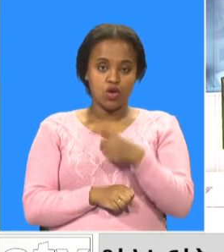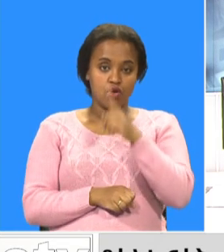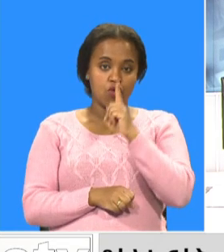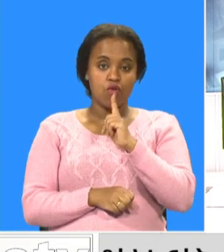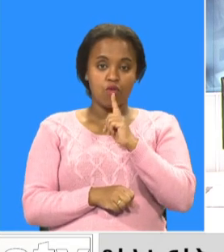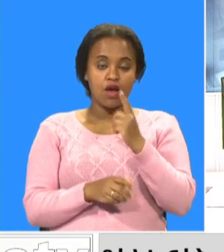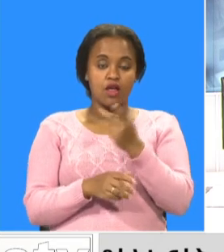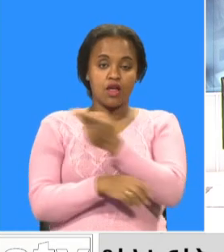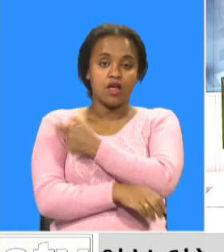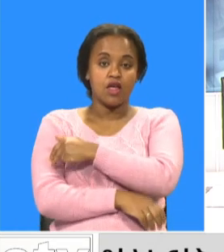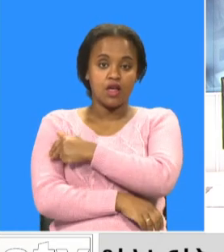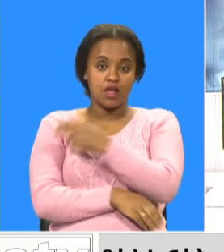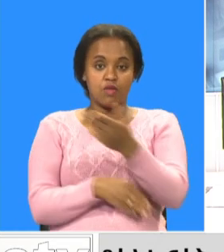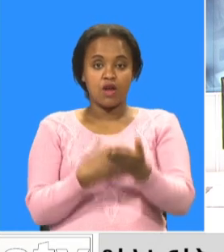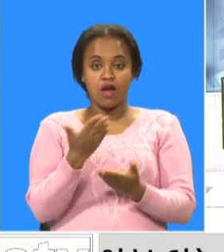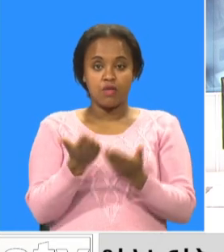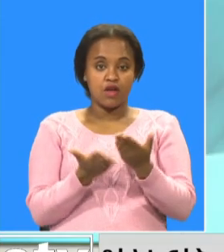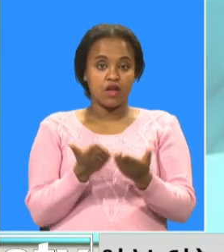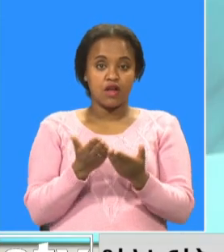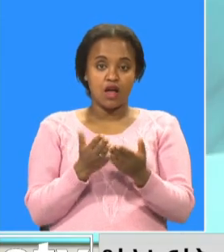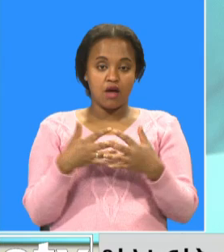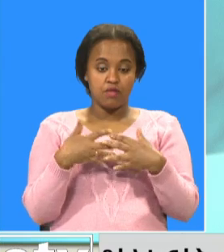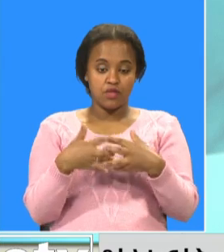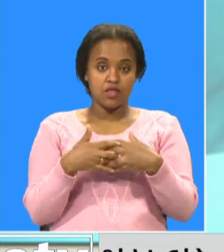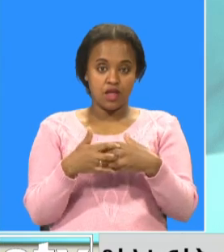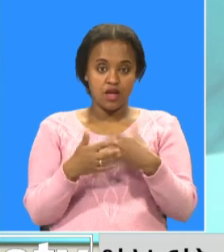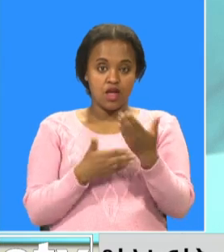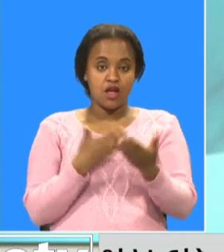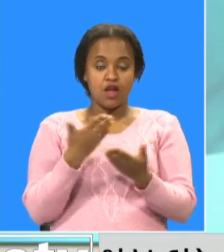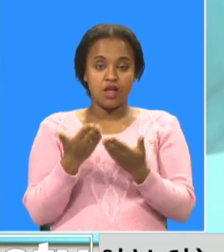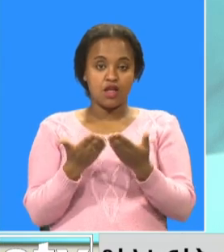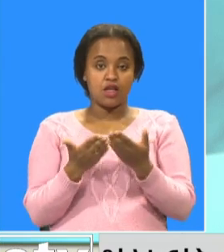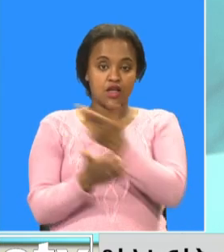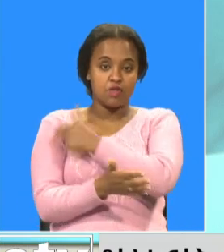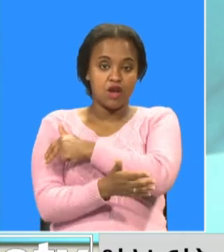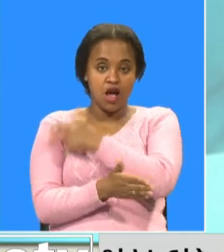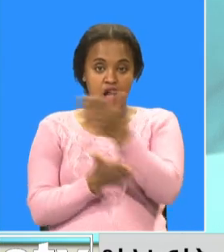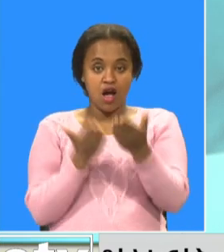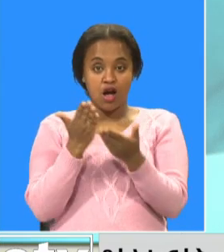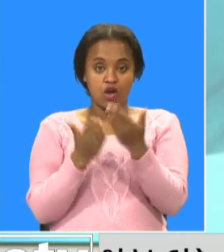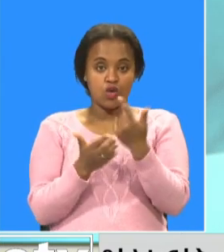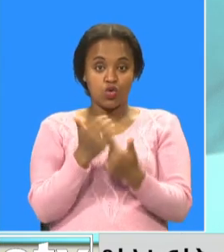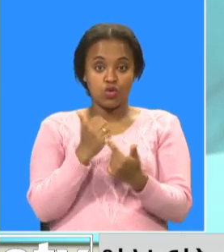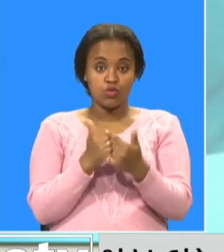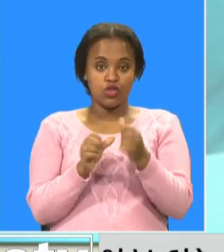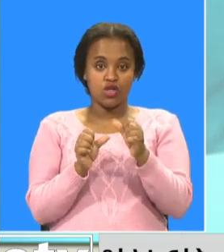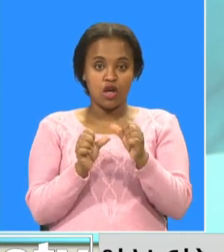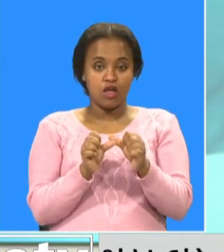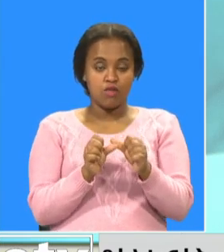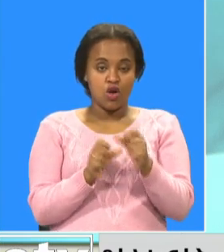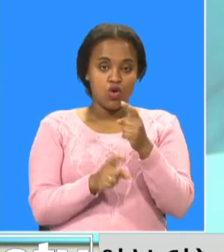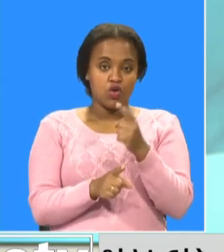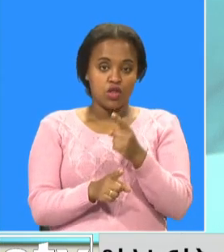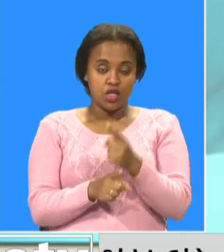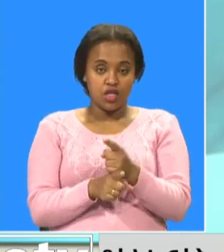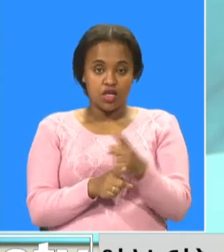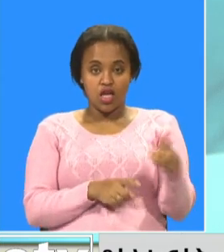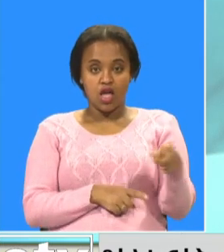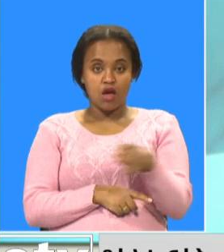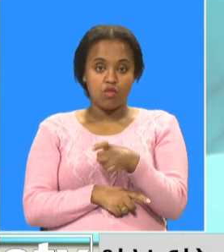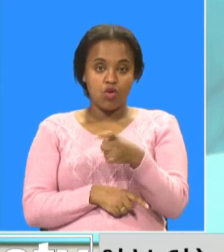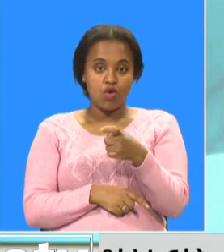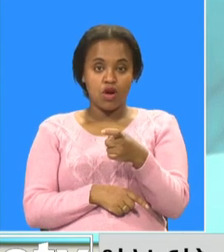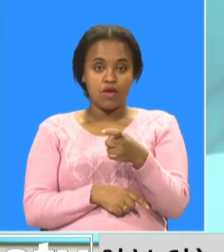የህክምና መገልገያ መሳሪያ ለህክምና አገልግሎት ብቻ የሚውለው ትክክለኛው በሆነ